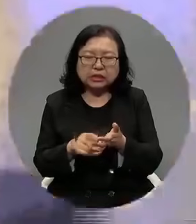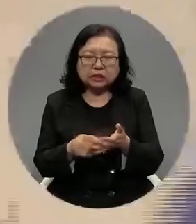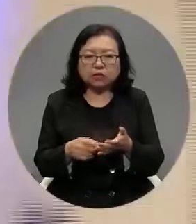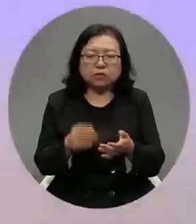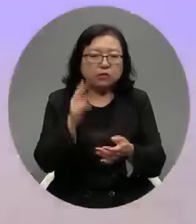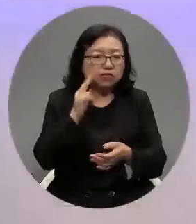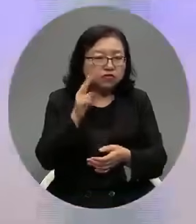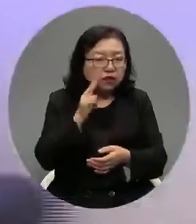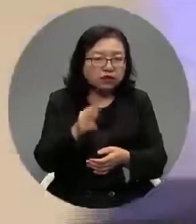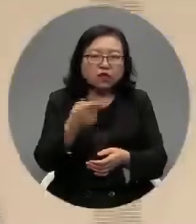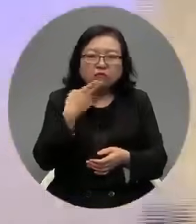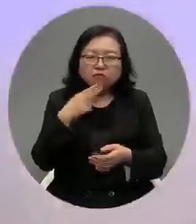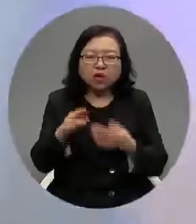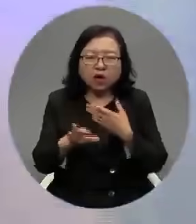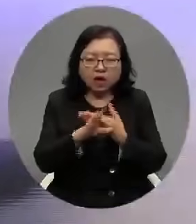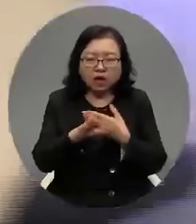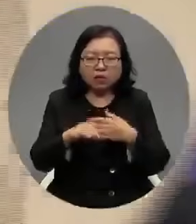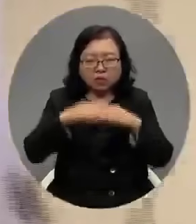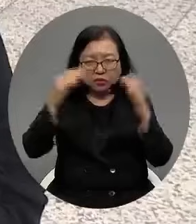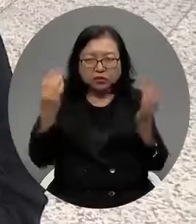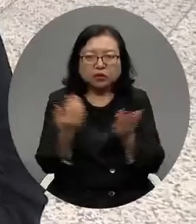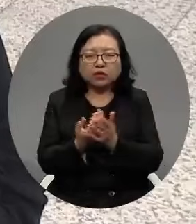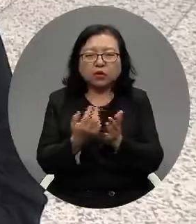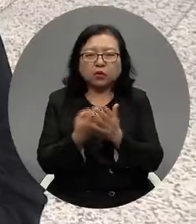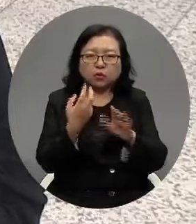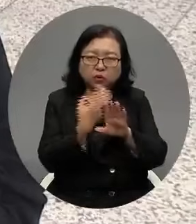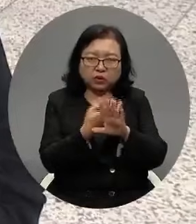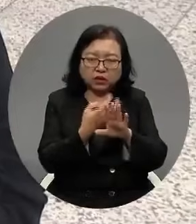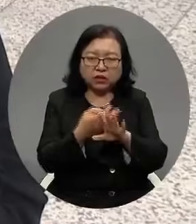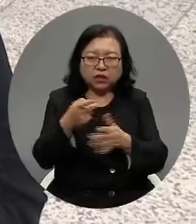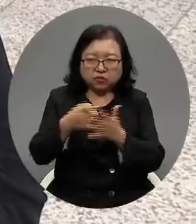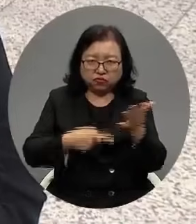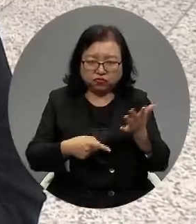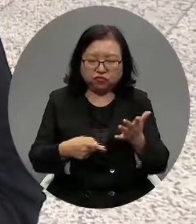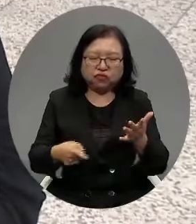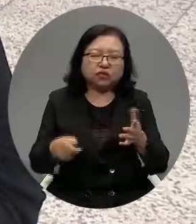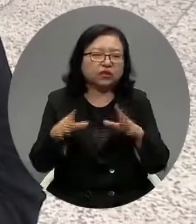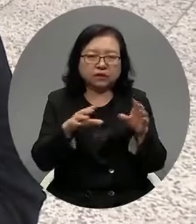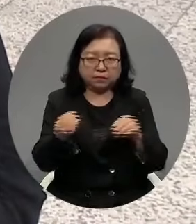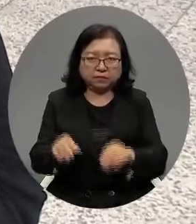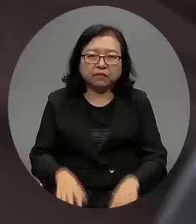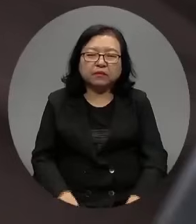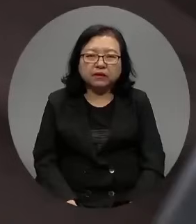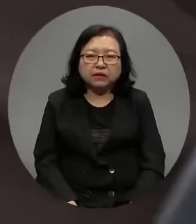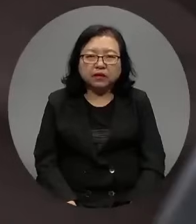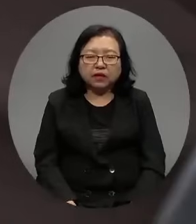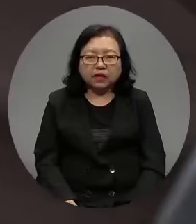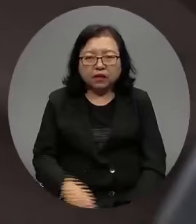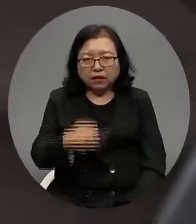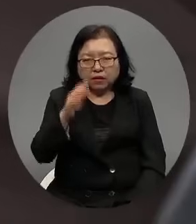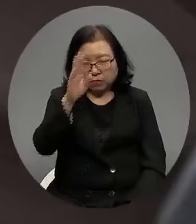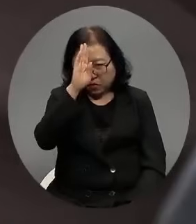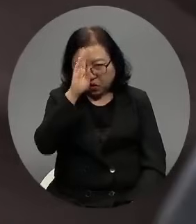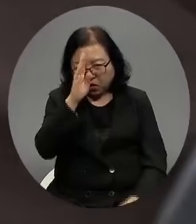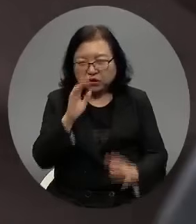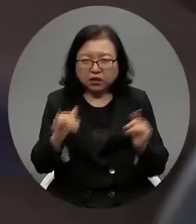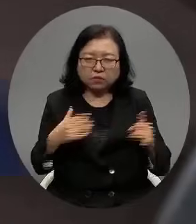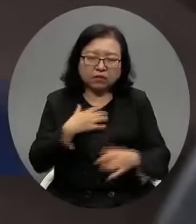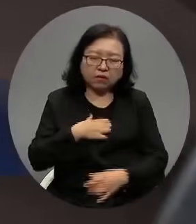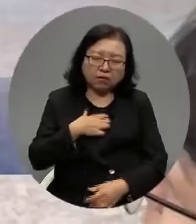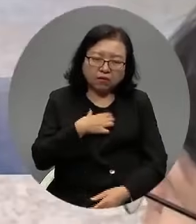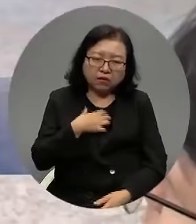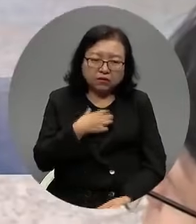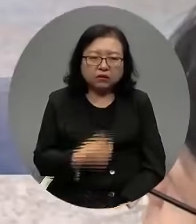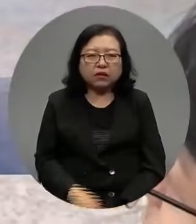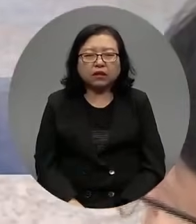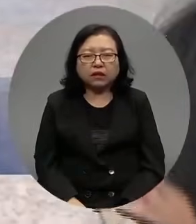진료를 전면 중단한다고 밝혔습니다. 환자 가족들은 집단 휴진이 이어진다는 소식에 걱정이 앞섭니다. 만약에